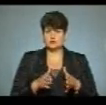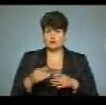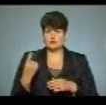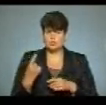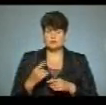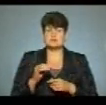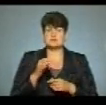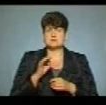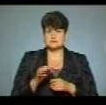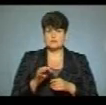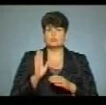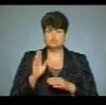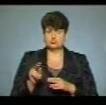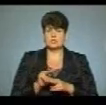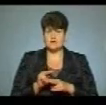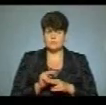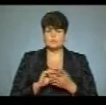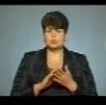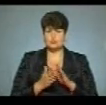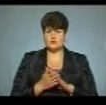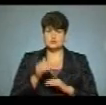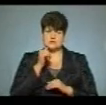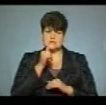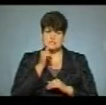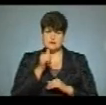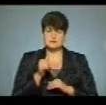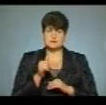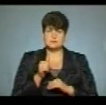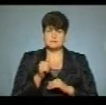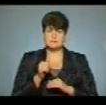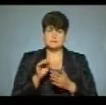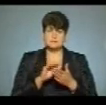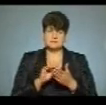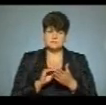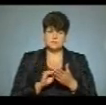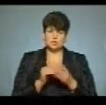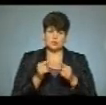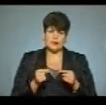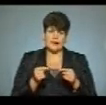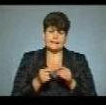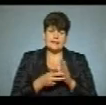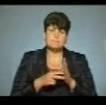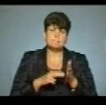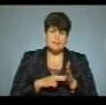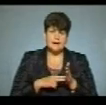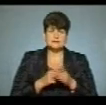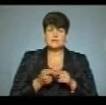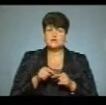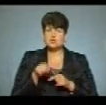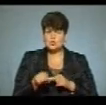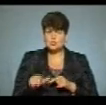Іваниця розповів. Буде ремонт, ми домовилися, що завтра ми вже складемо, намітимо якийсь конкретний план. І, зокрема, цю